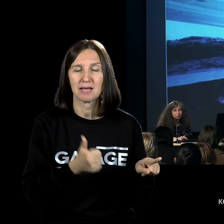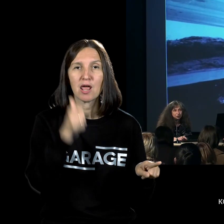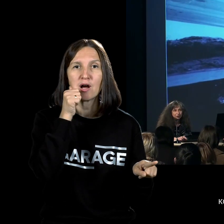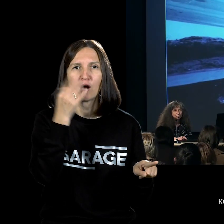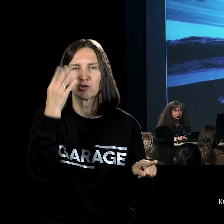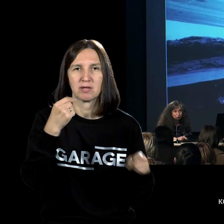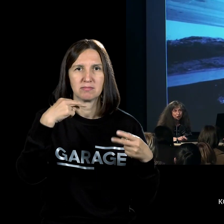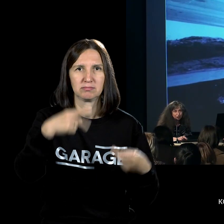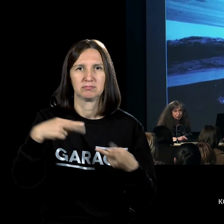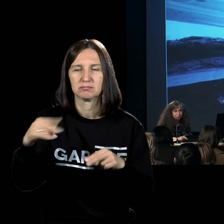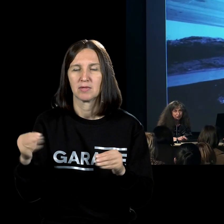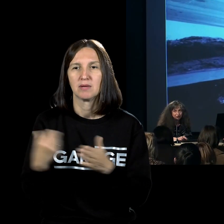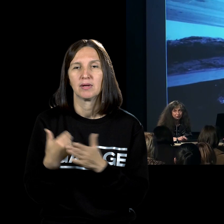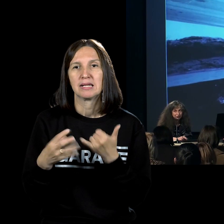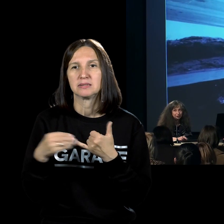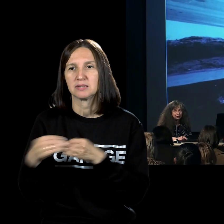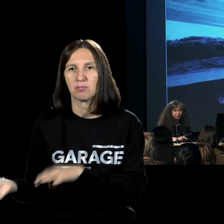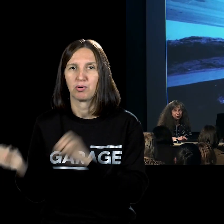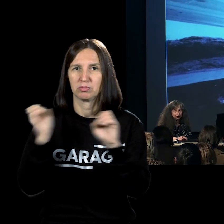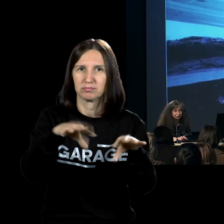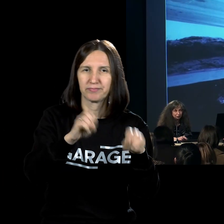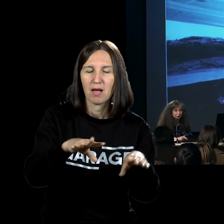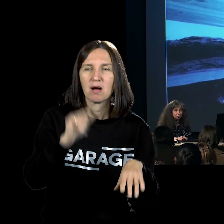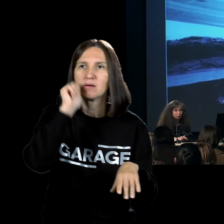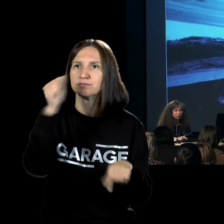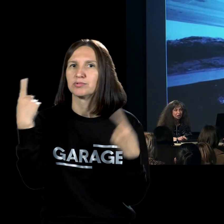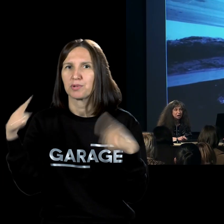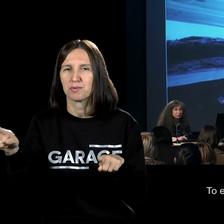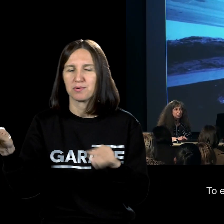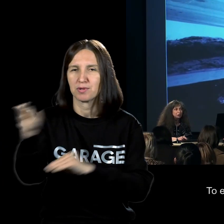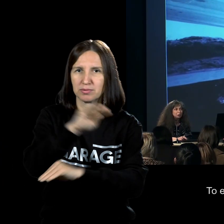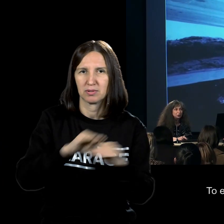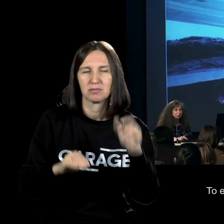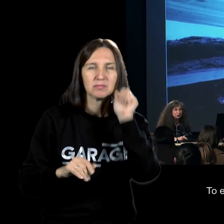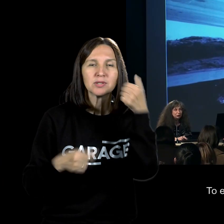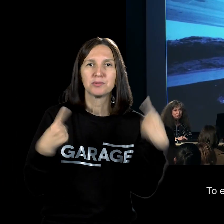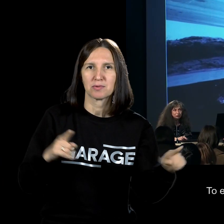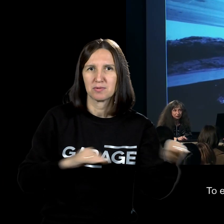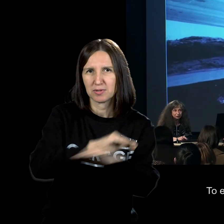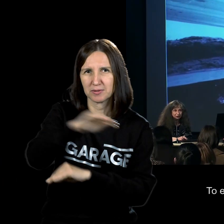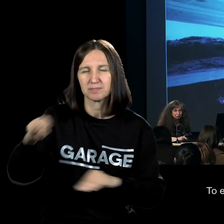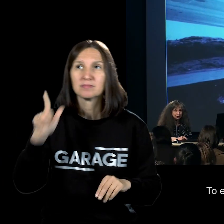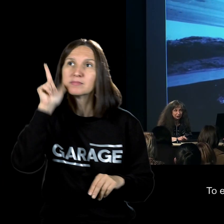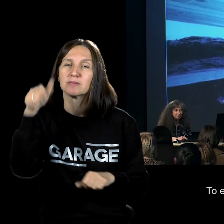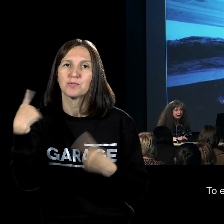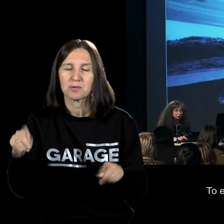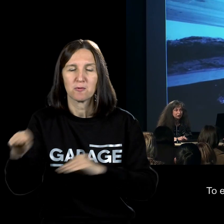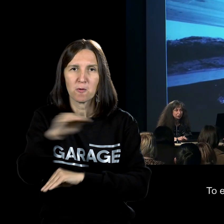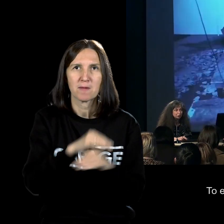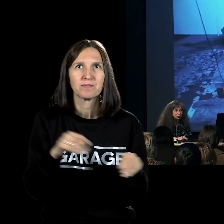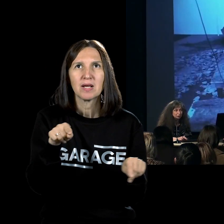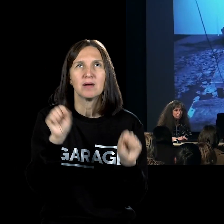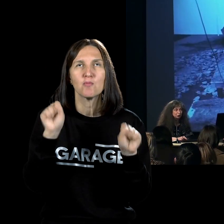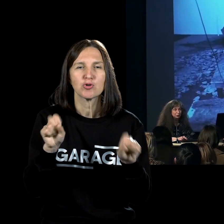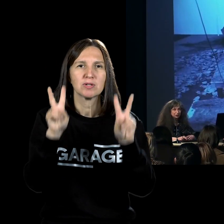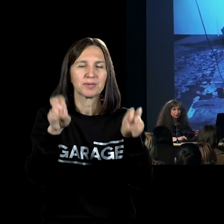можно назвать процессом разрушения, чем процессом созидания выставки. То есть это такой вот не противоположность монтажу выставки, это постоянный